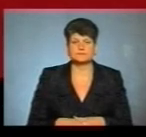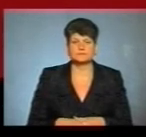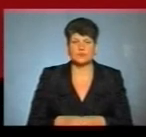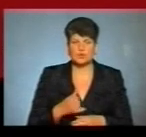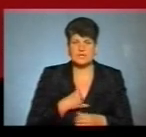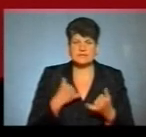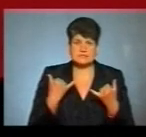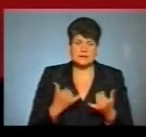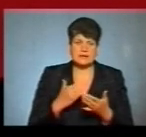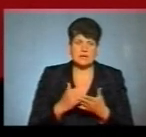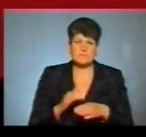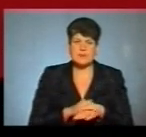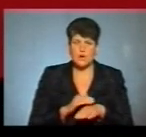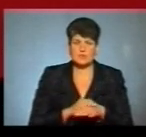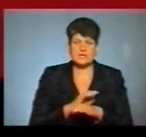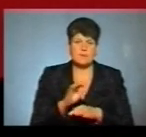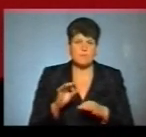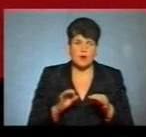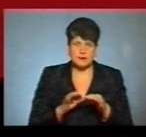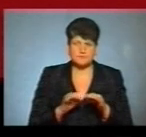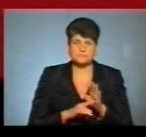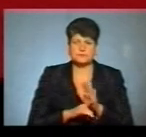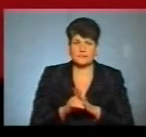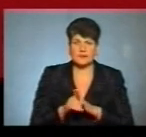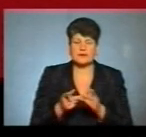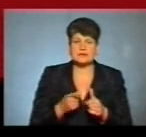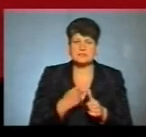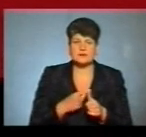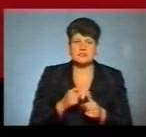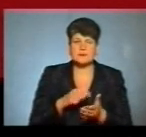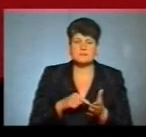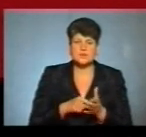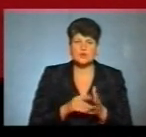У нас зараз є благодійний проект, стартує, який називається «Місто